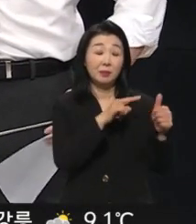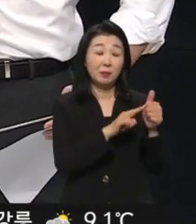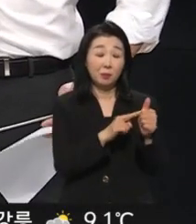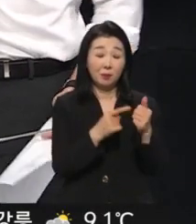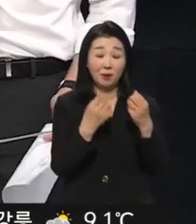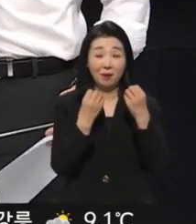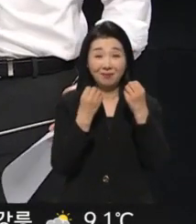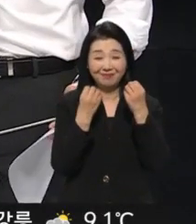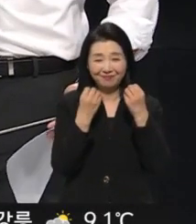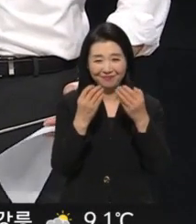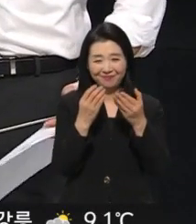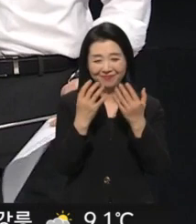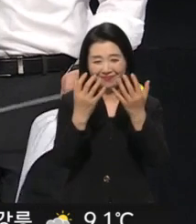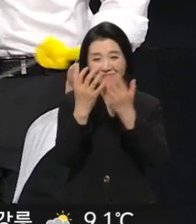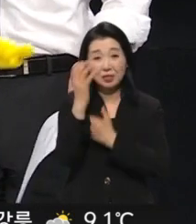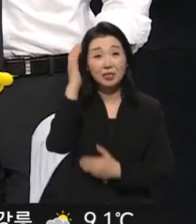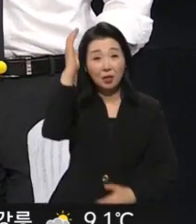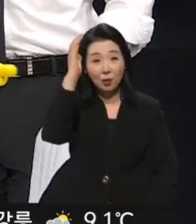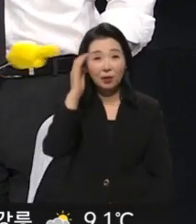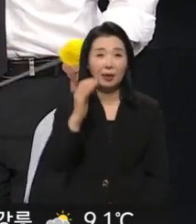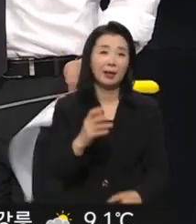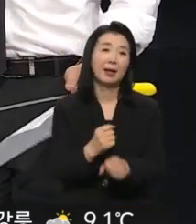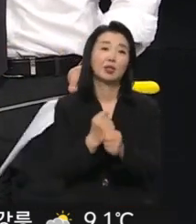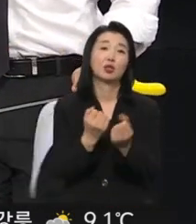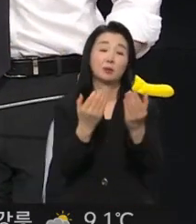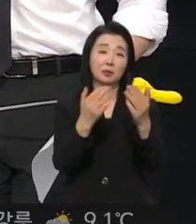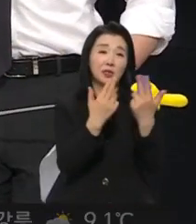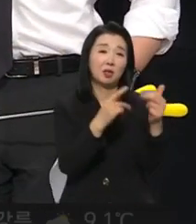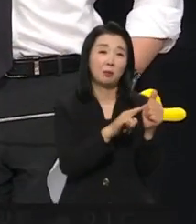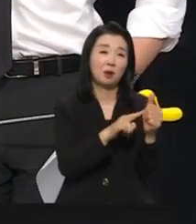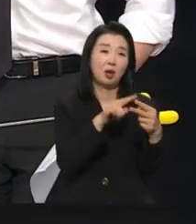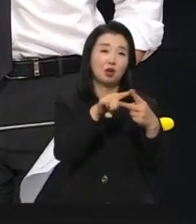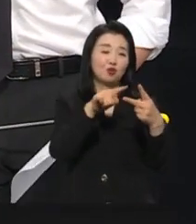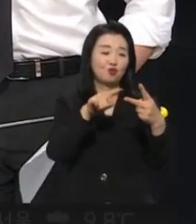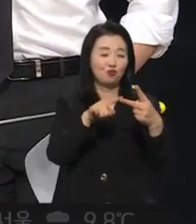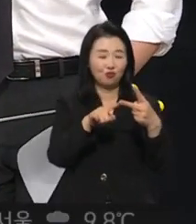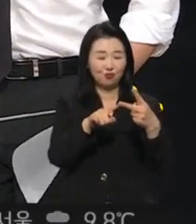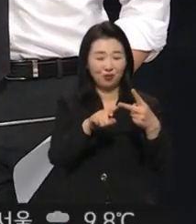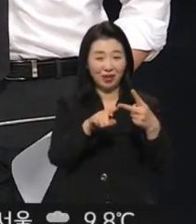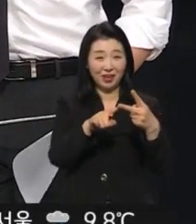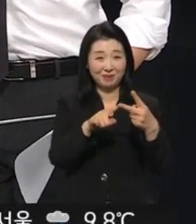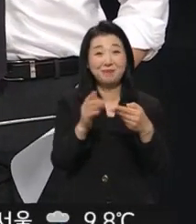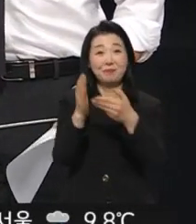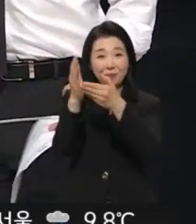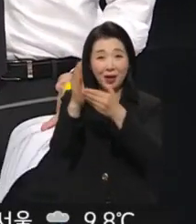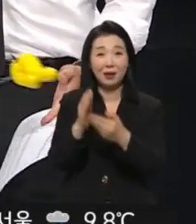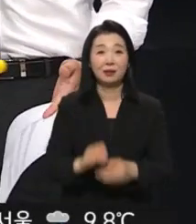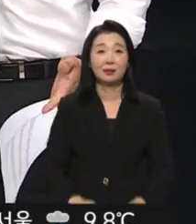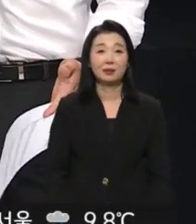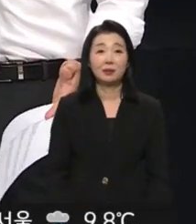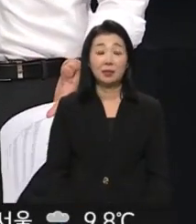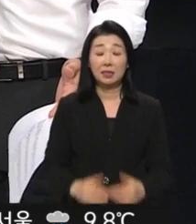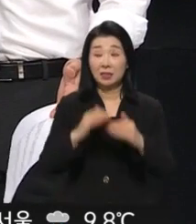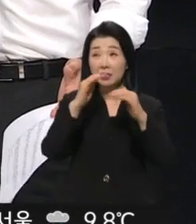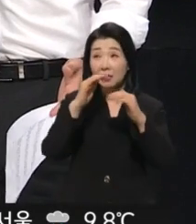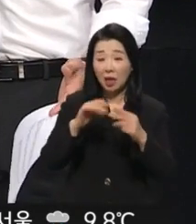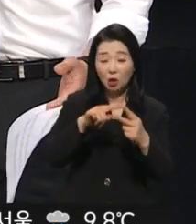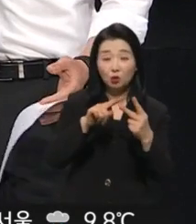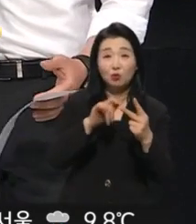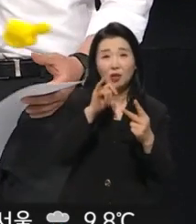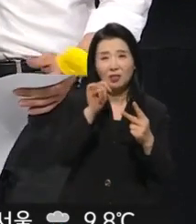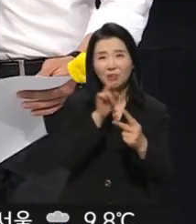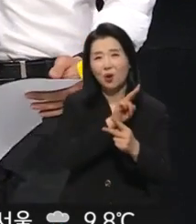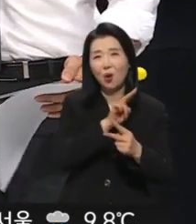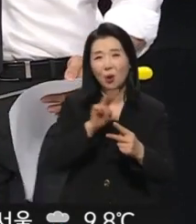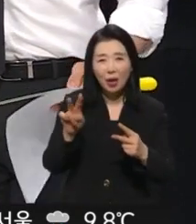신년 기자회견, 간략히 정리를 해보면 이 대표가 두 개의 안건을 던진 셈인데요. 이 안건을 둘러싸고 여야 간